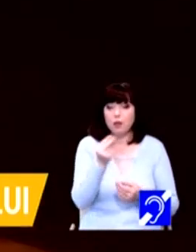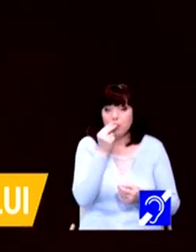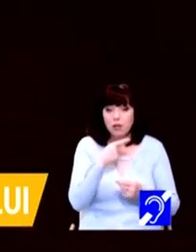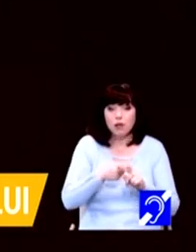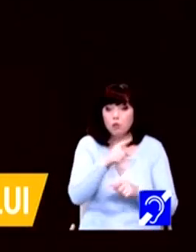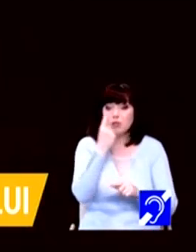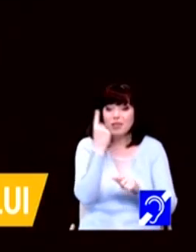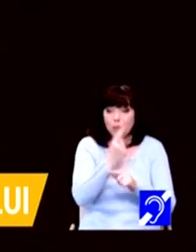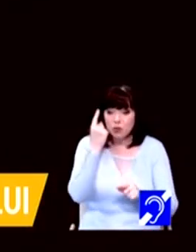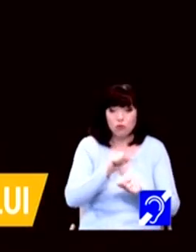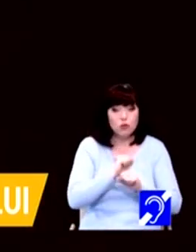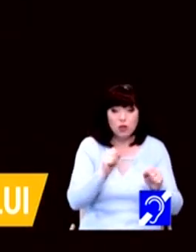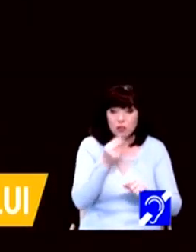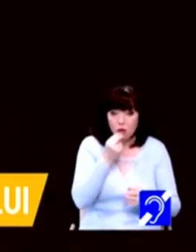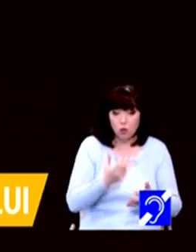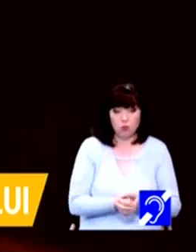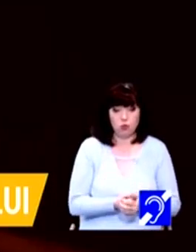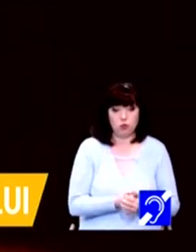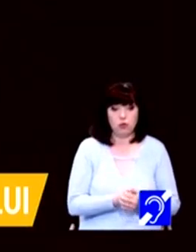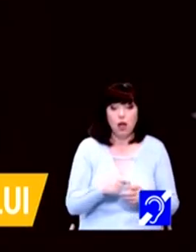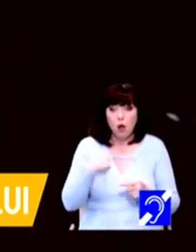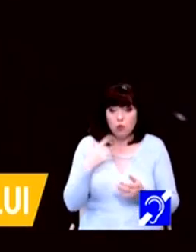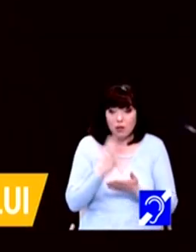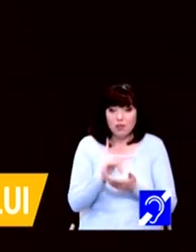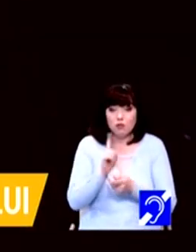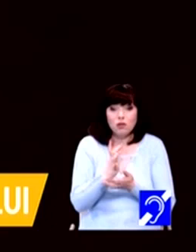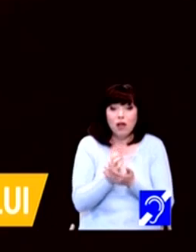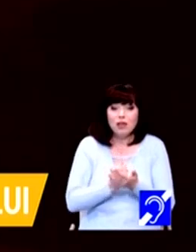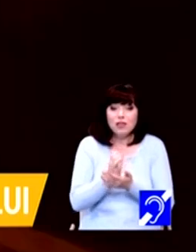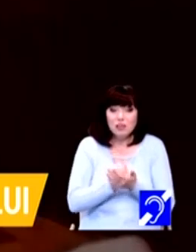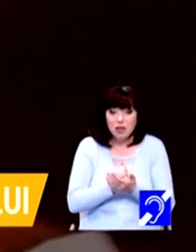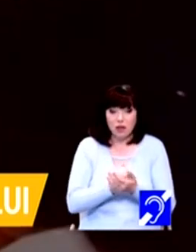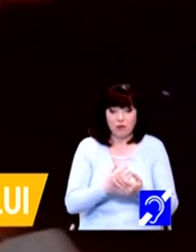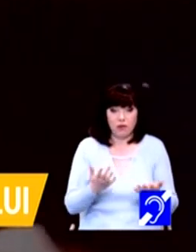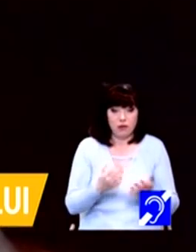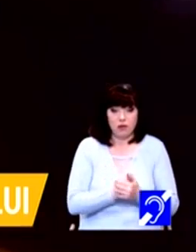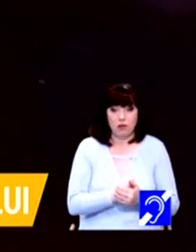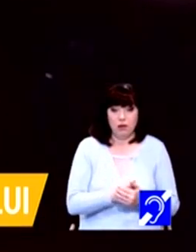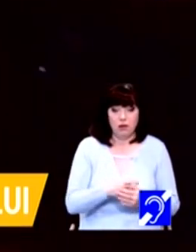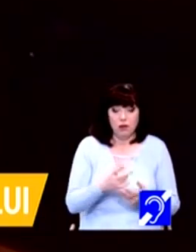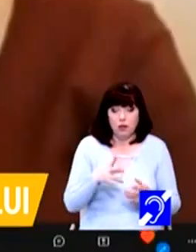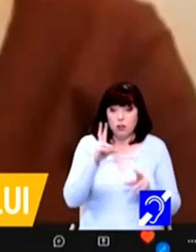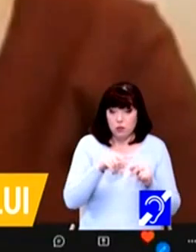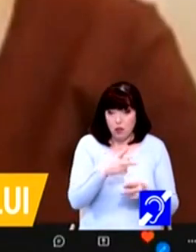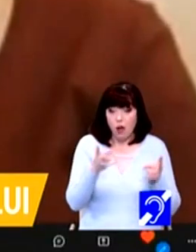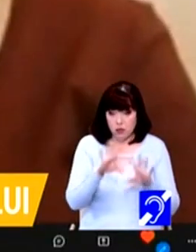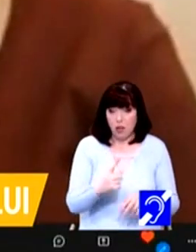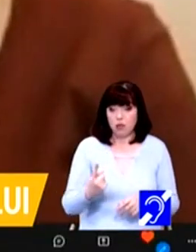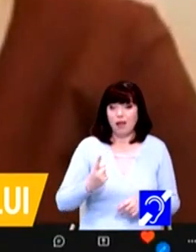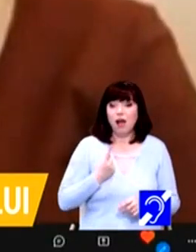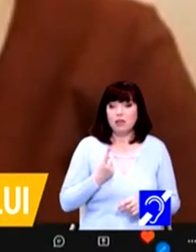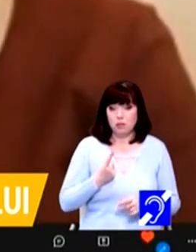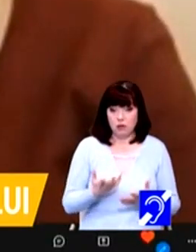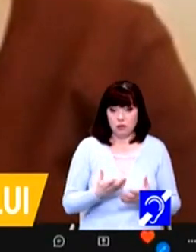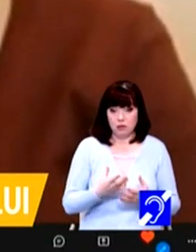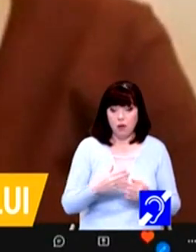avea. Da, din rezervele care le avea. Simți că rămâi singur în fața întregii lumi,